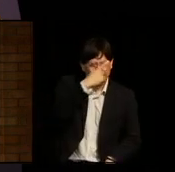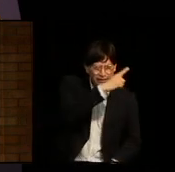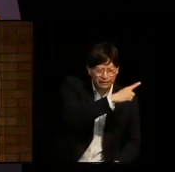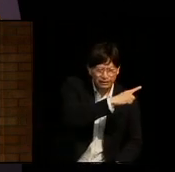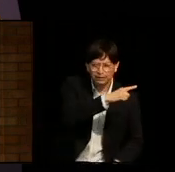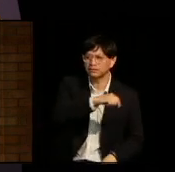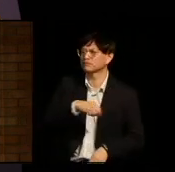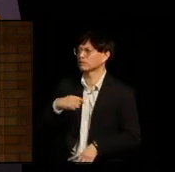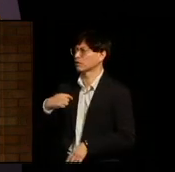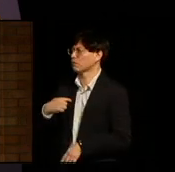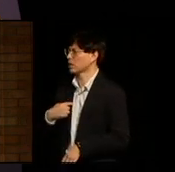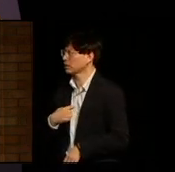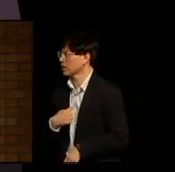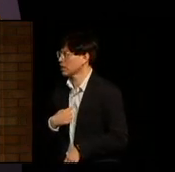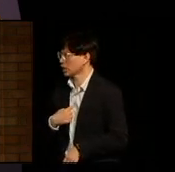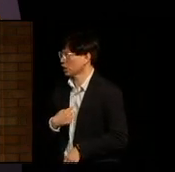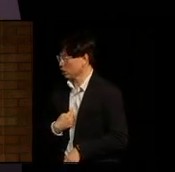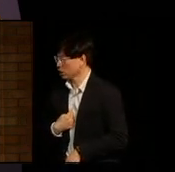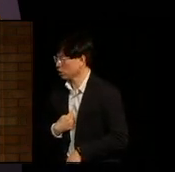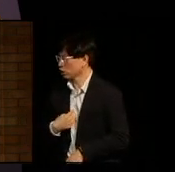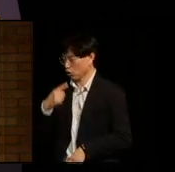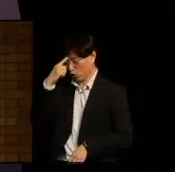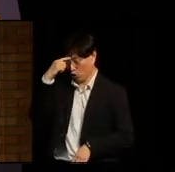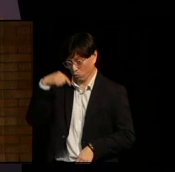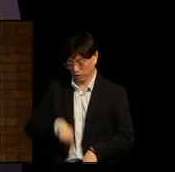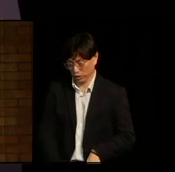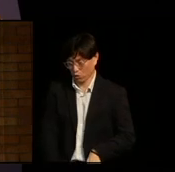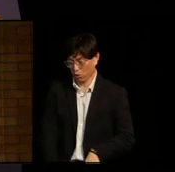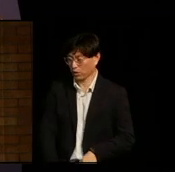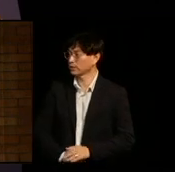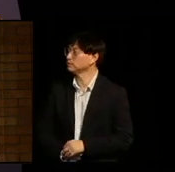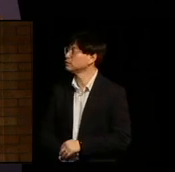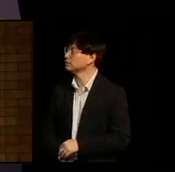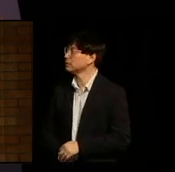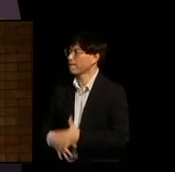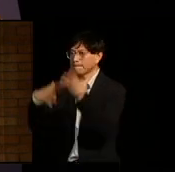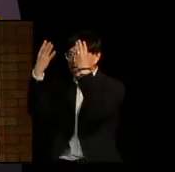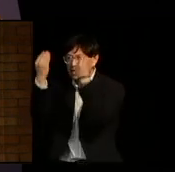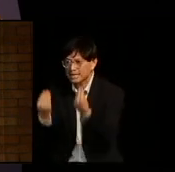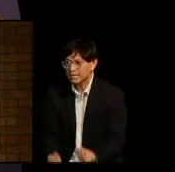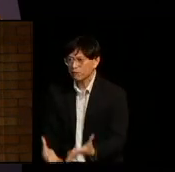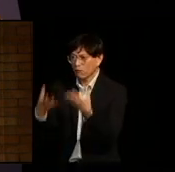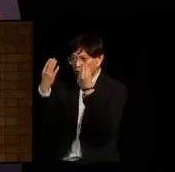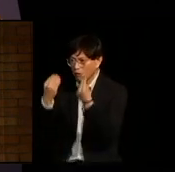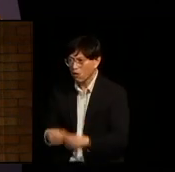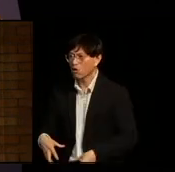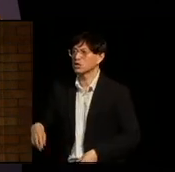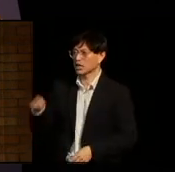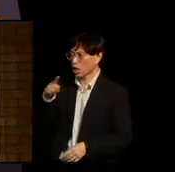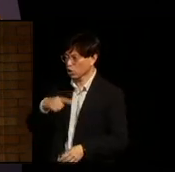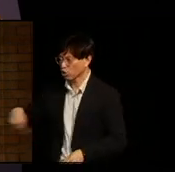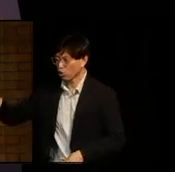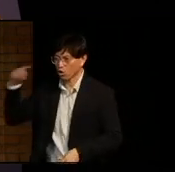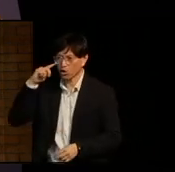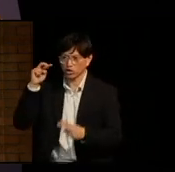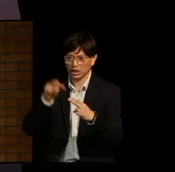vedo anche io Come come terapeuta come come psicologa No cioè Tante volte noi cerchiamo come